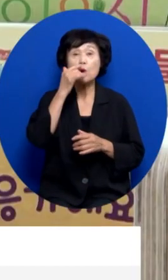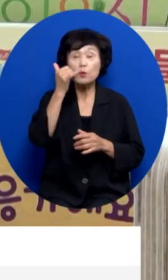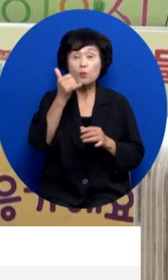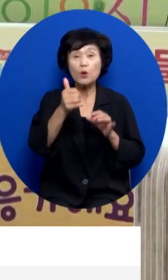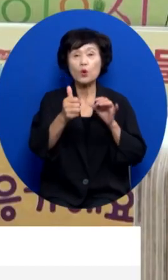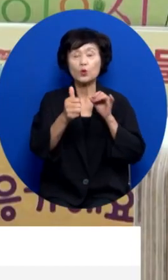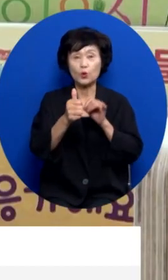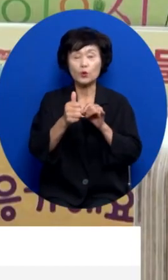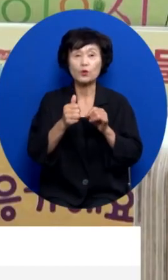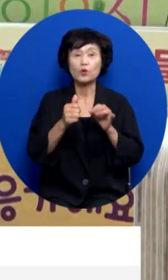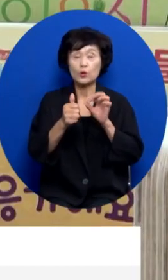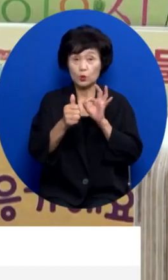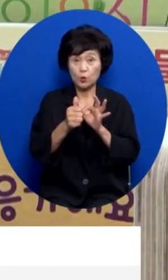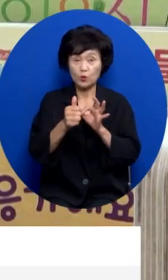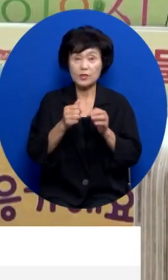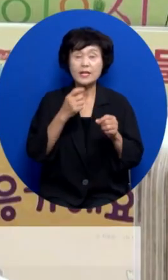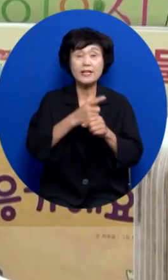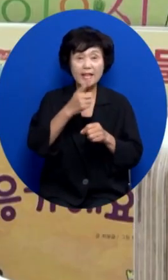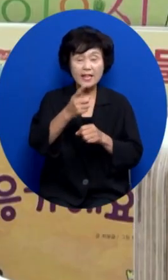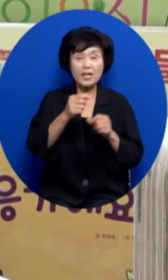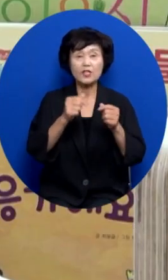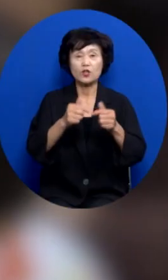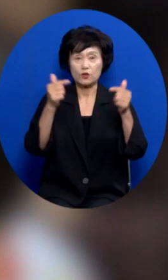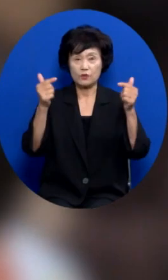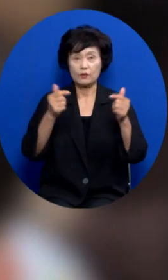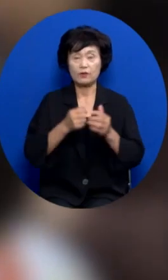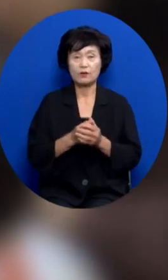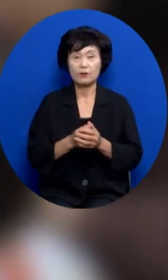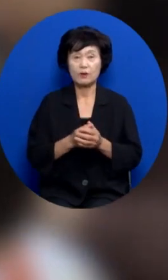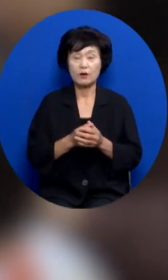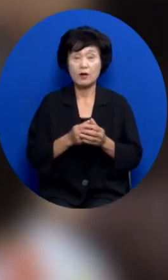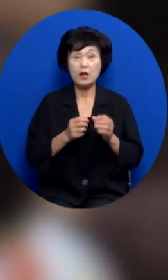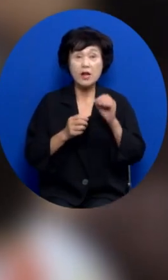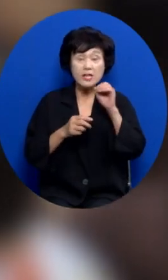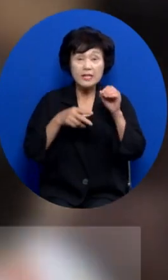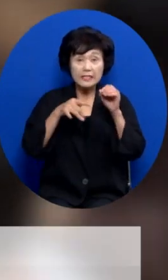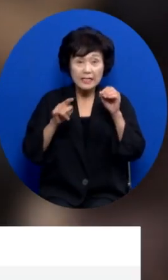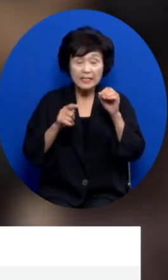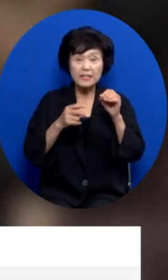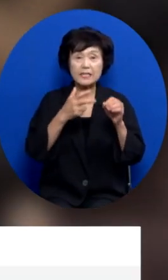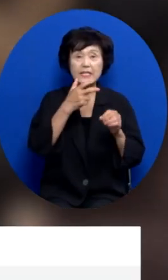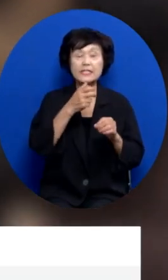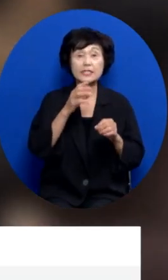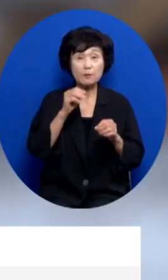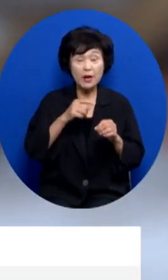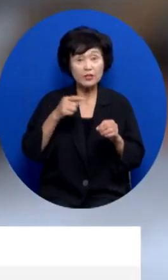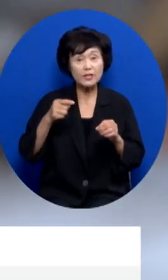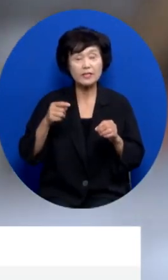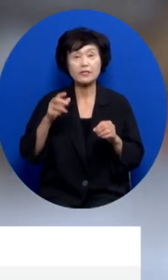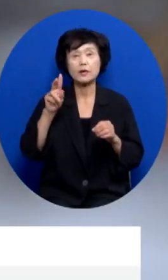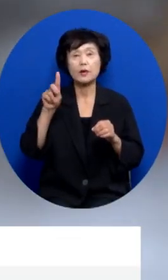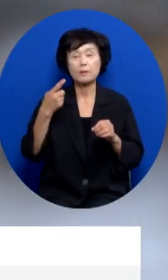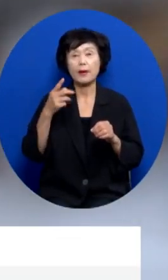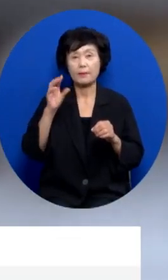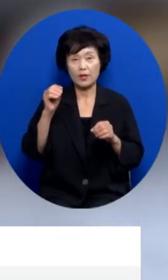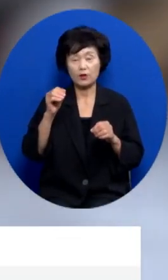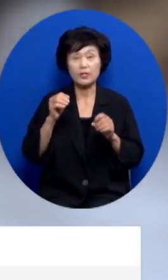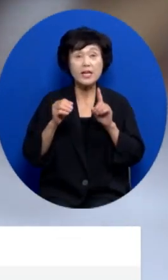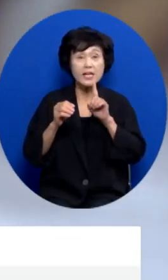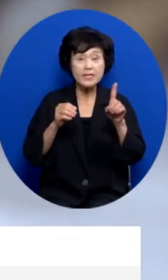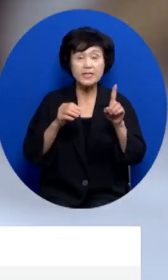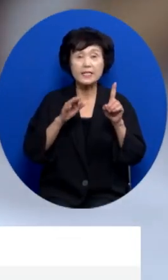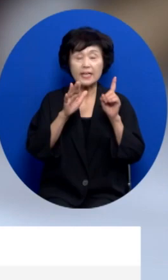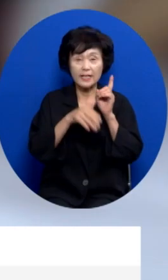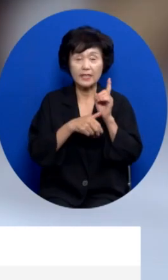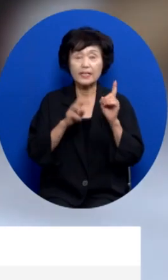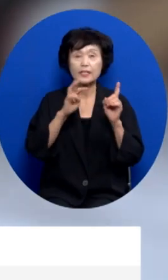급여를 내년에는 확대하기로 했습니다. 만 0세는 70만 원에서 100만 원으로 1세는